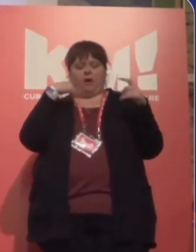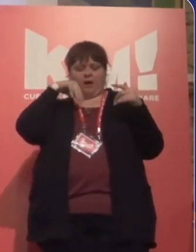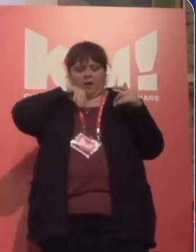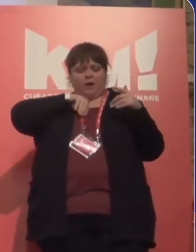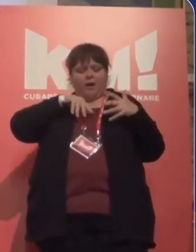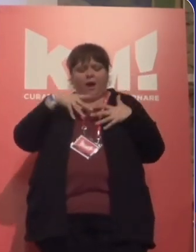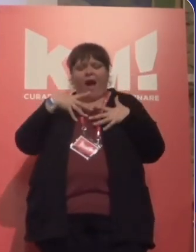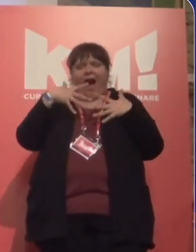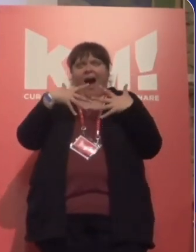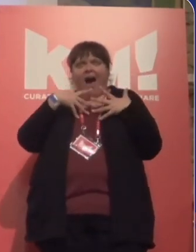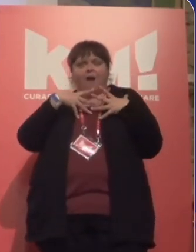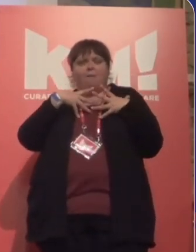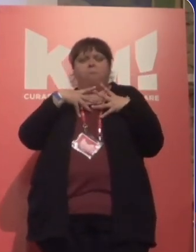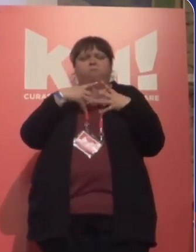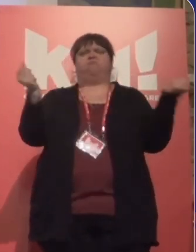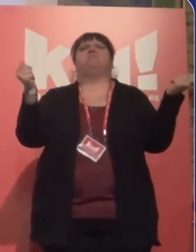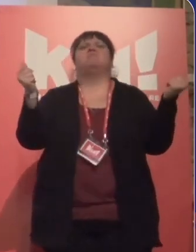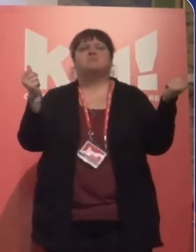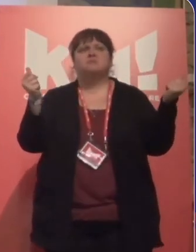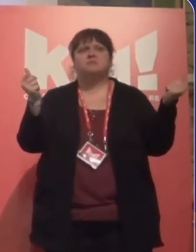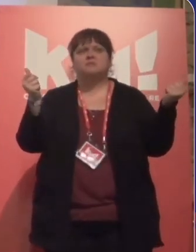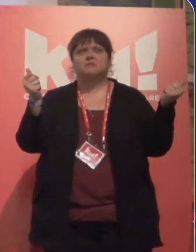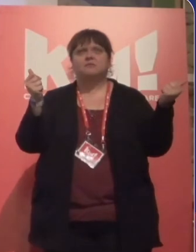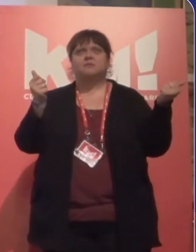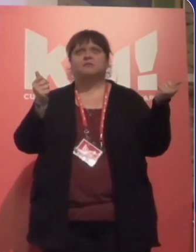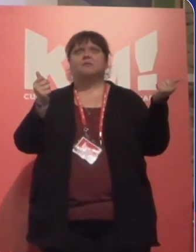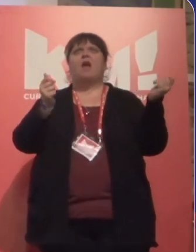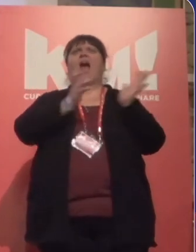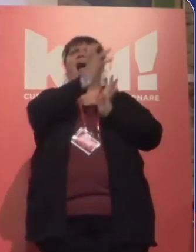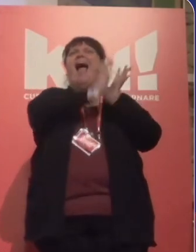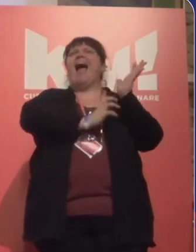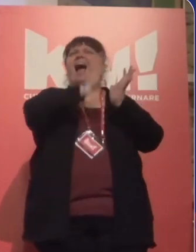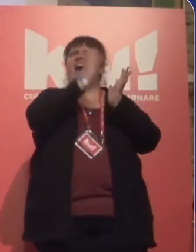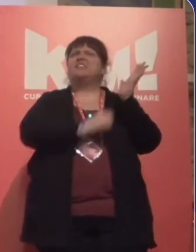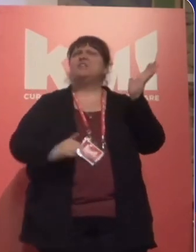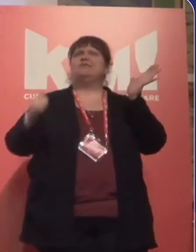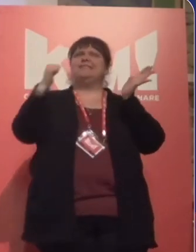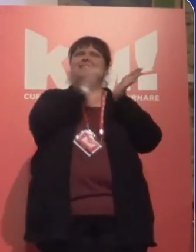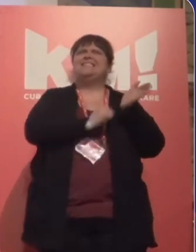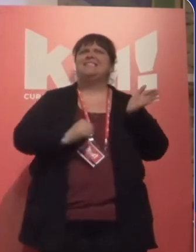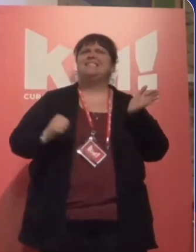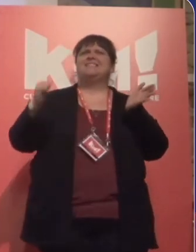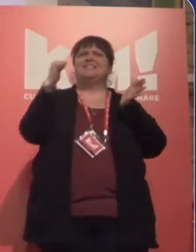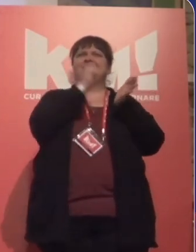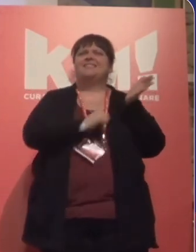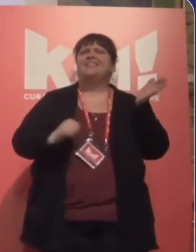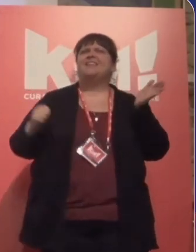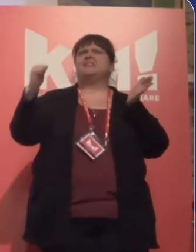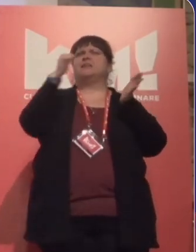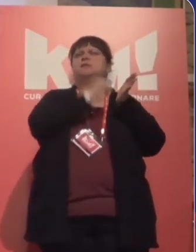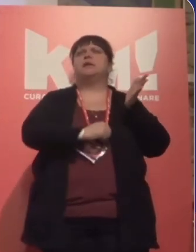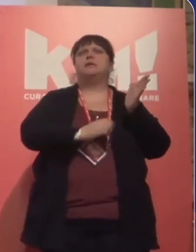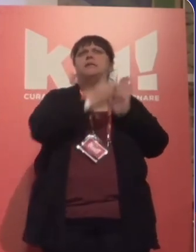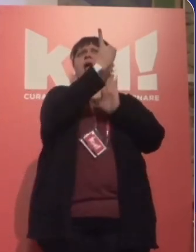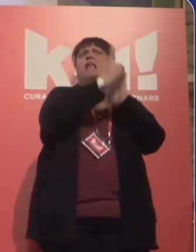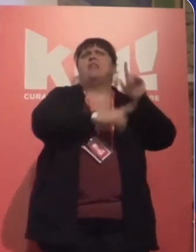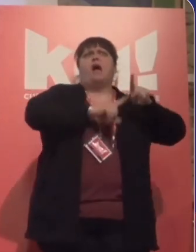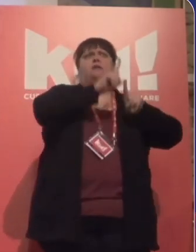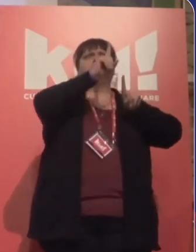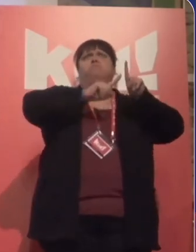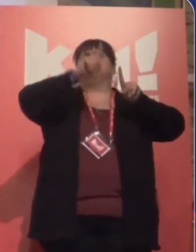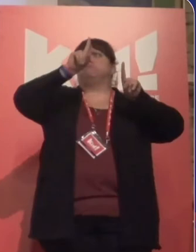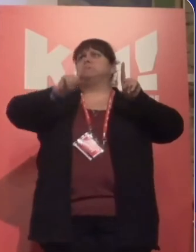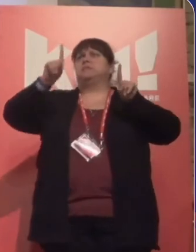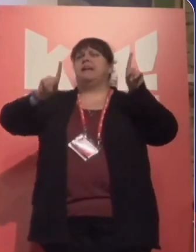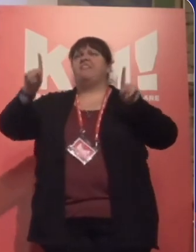articoli ripetutamente insistenti sugli indicatori dati e quant'altro